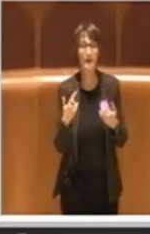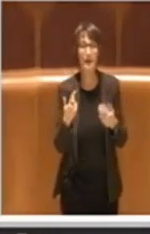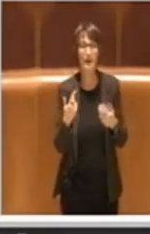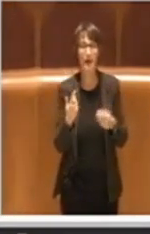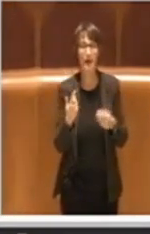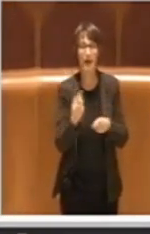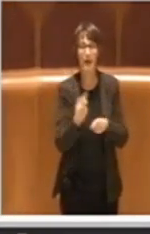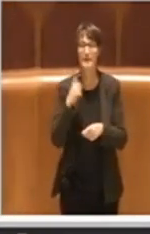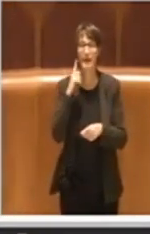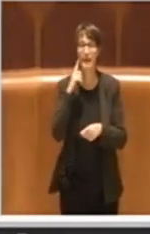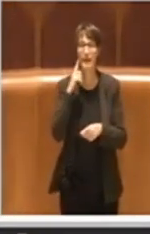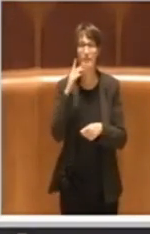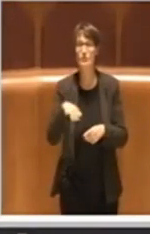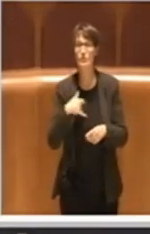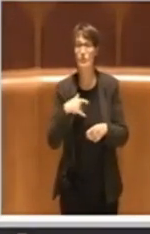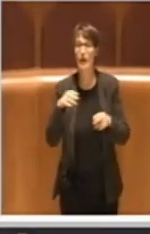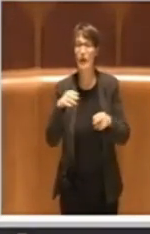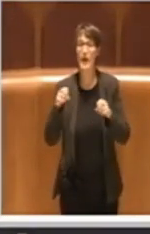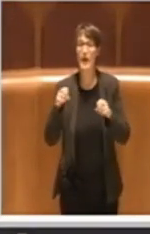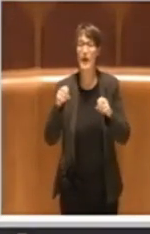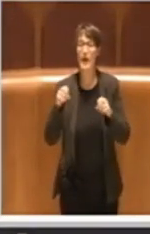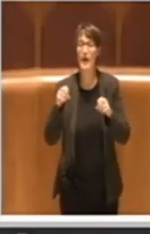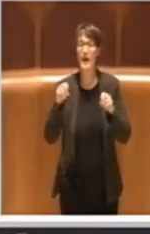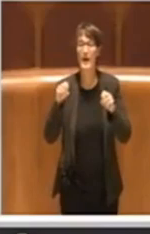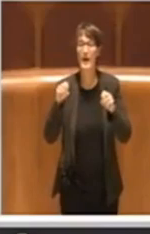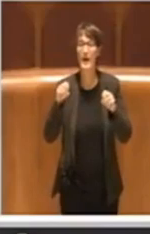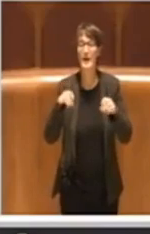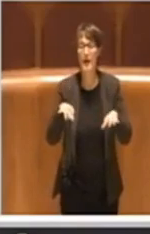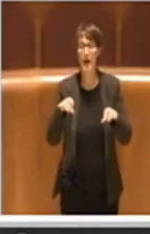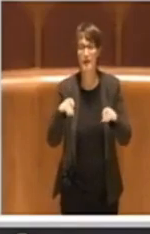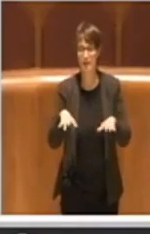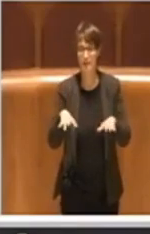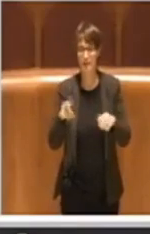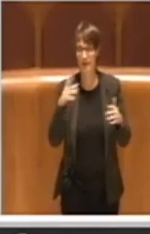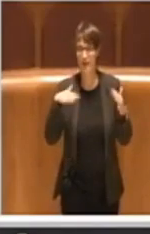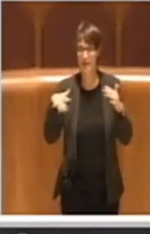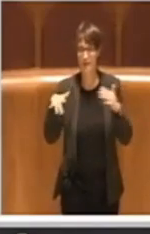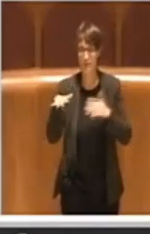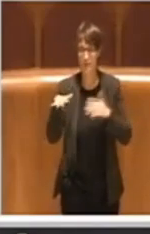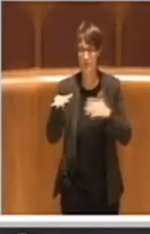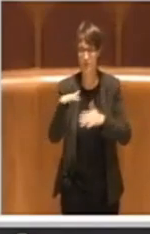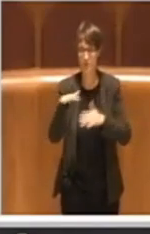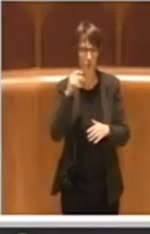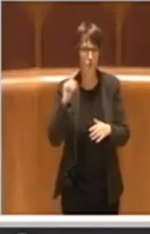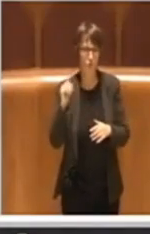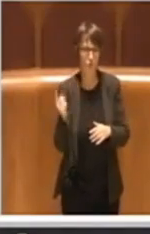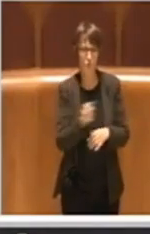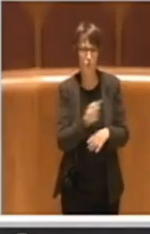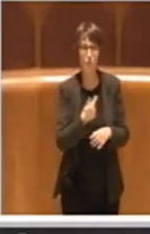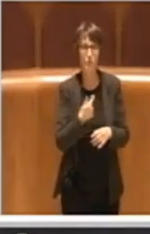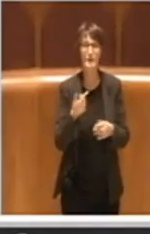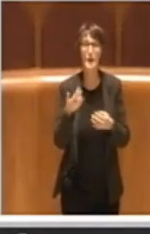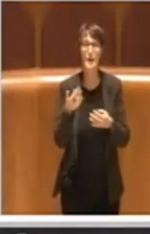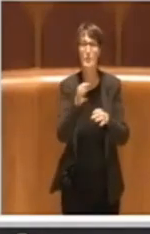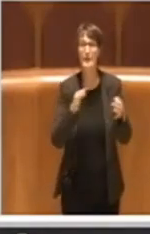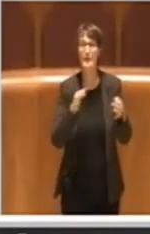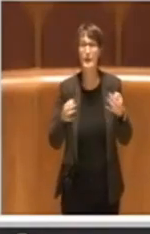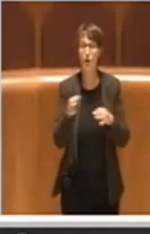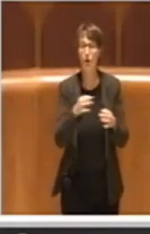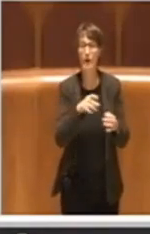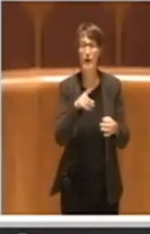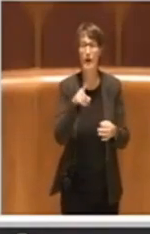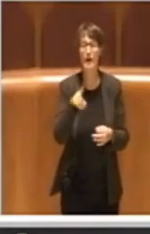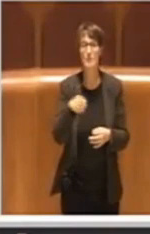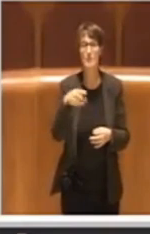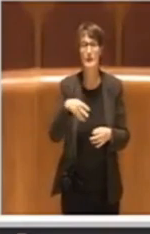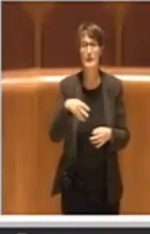particolare degli inquinanti che conosciamo tutti i particolati i pm 10 pm 25 e il